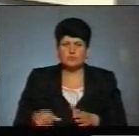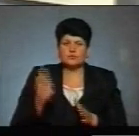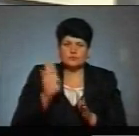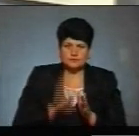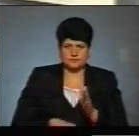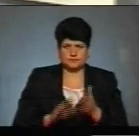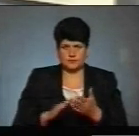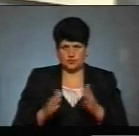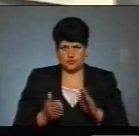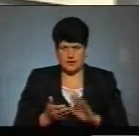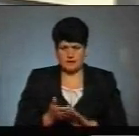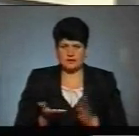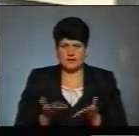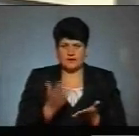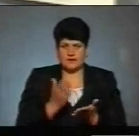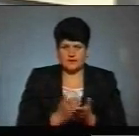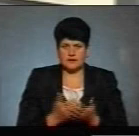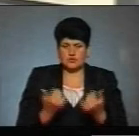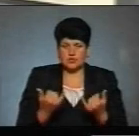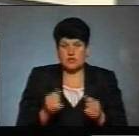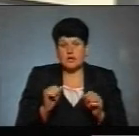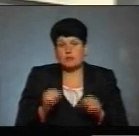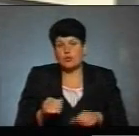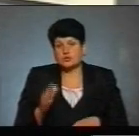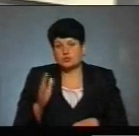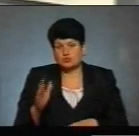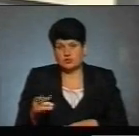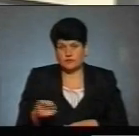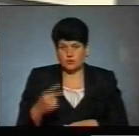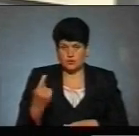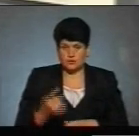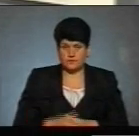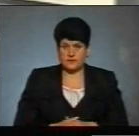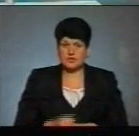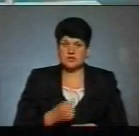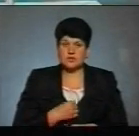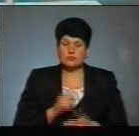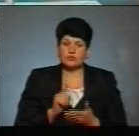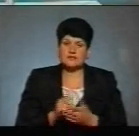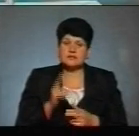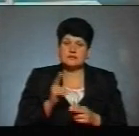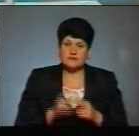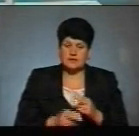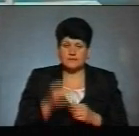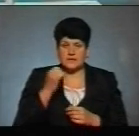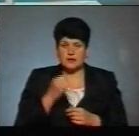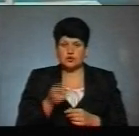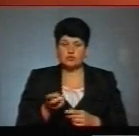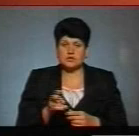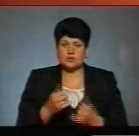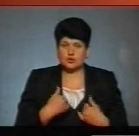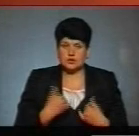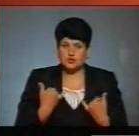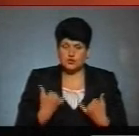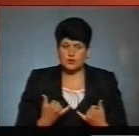усугублять ситуацію, яка є сьогодні, яка може бути якраз в Тернопільській області. На жаль, ми мусимо завершувати. Я вам дякую, що прийшли до нас сьогодні